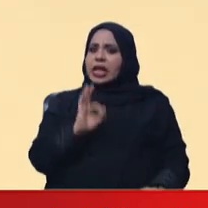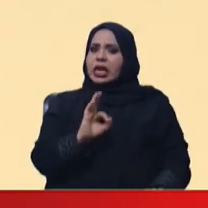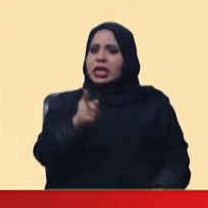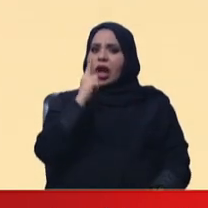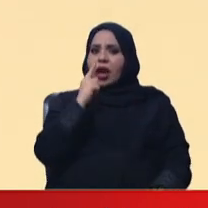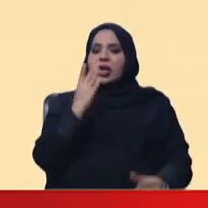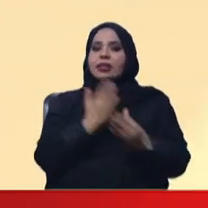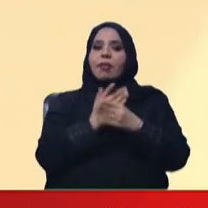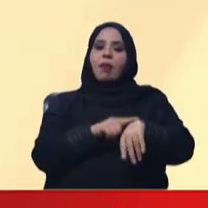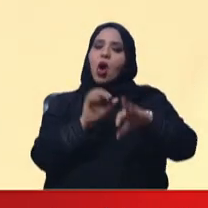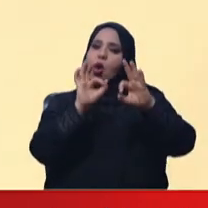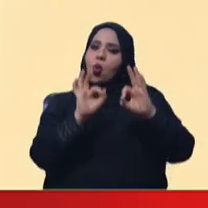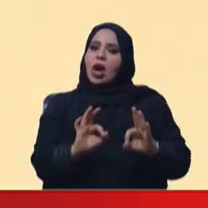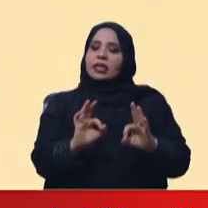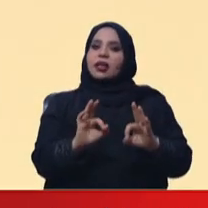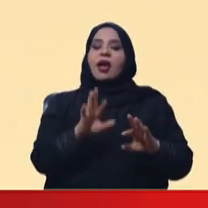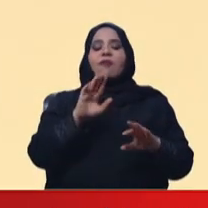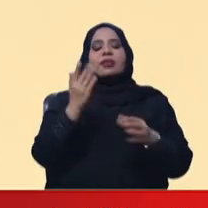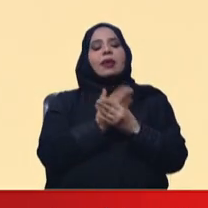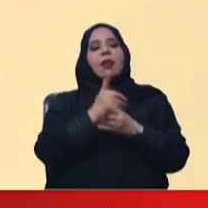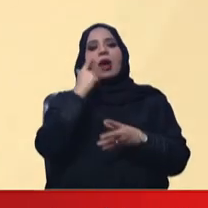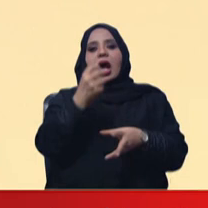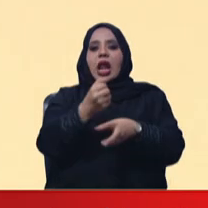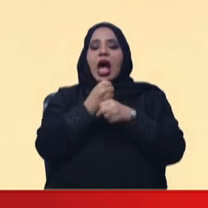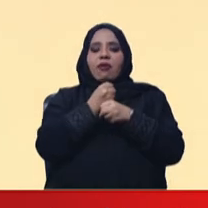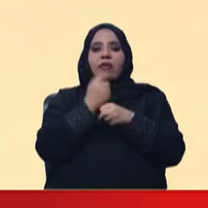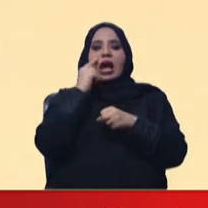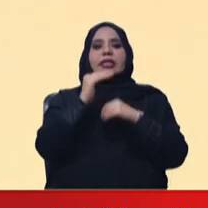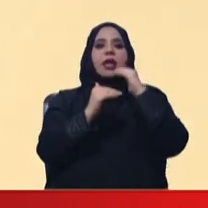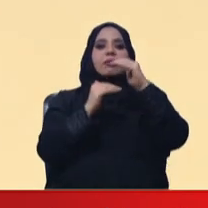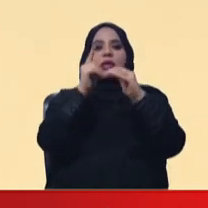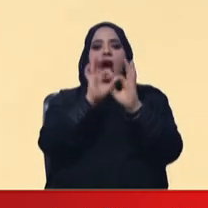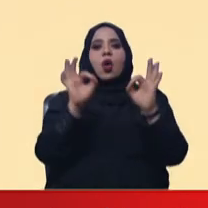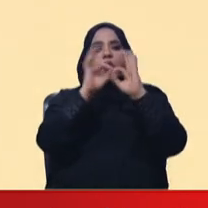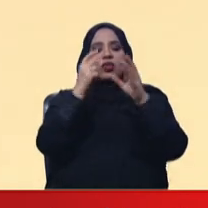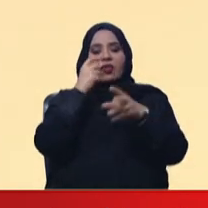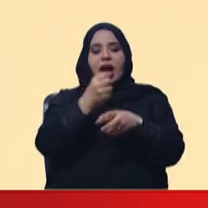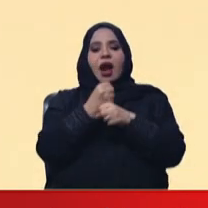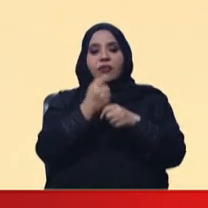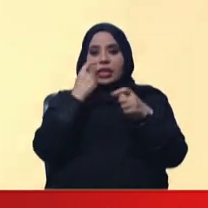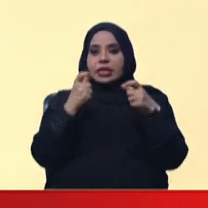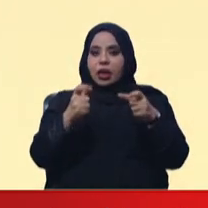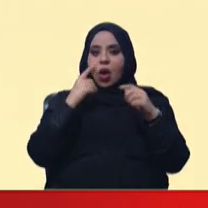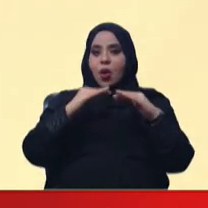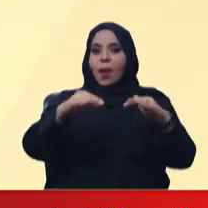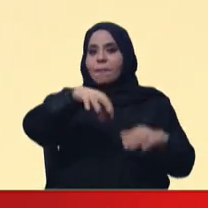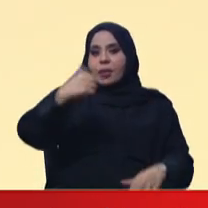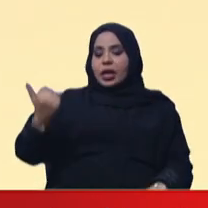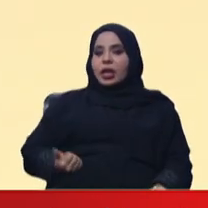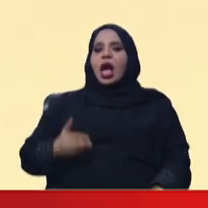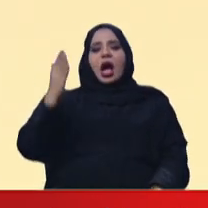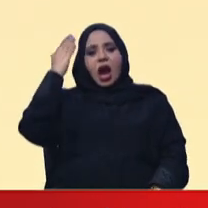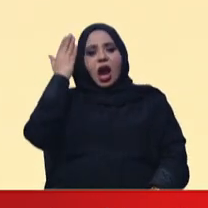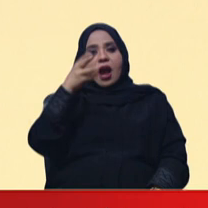وهذا الوقت لحماية استدامة التنمية وأمن واستقرار البحرين. فمملكة البحرين تعي أن لا